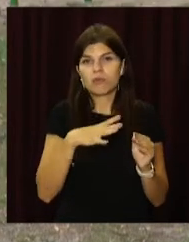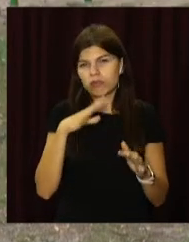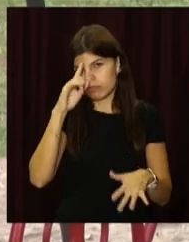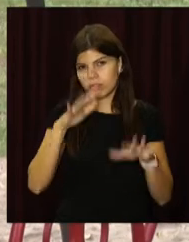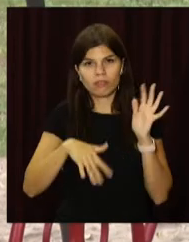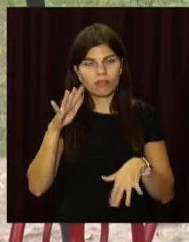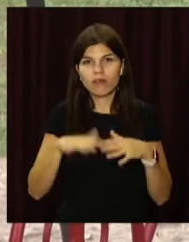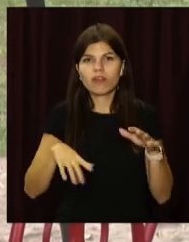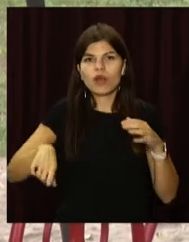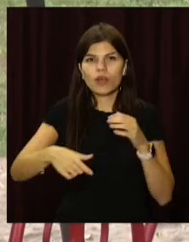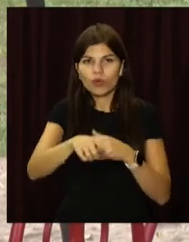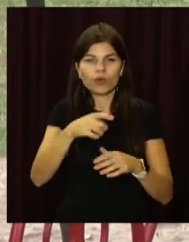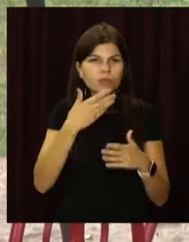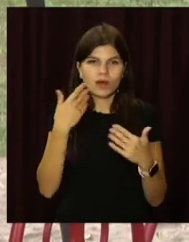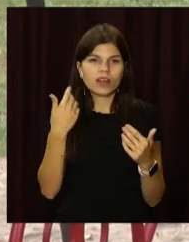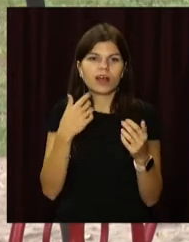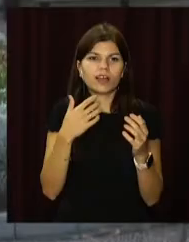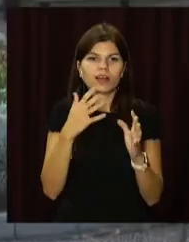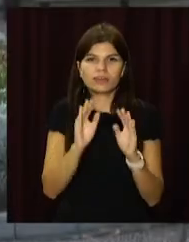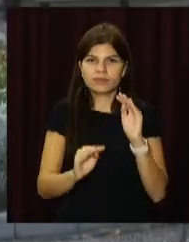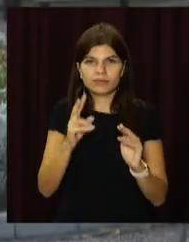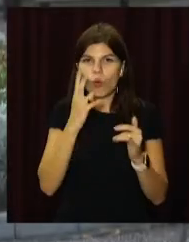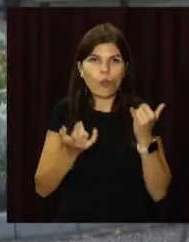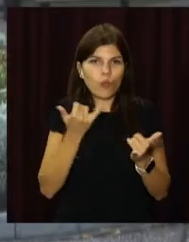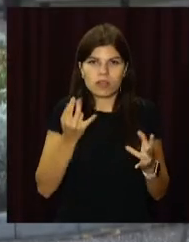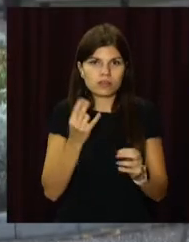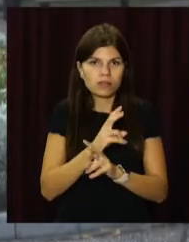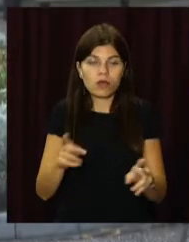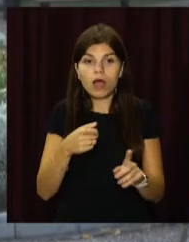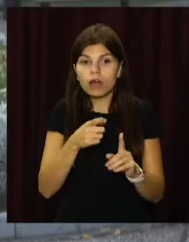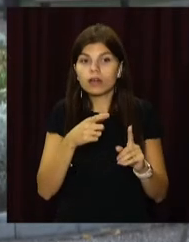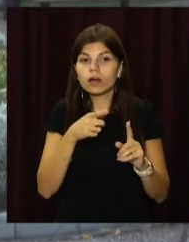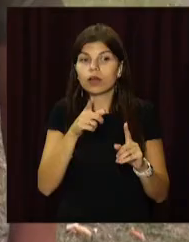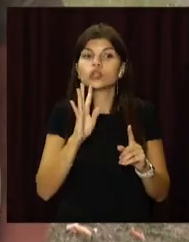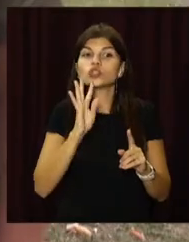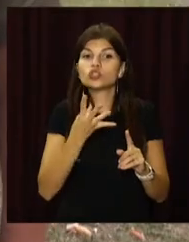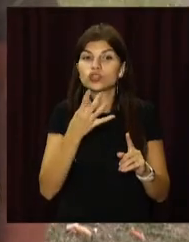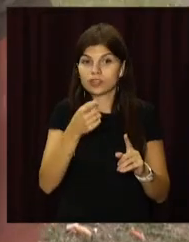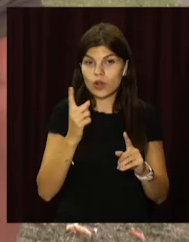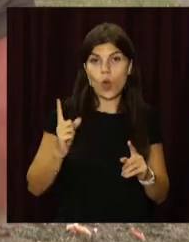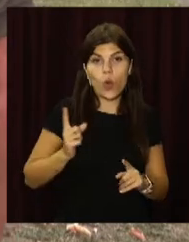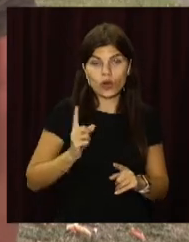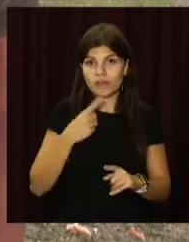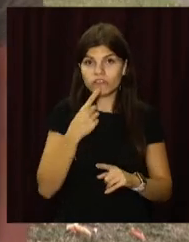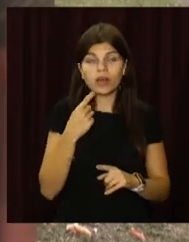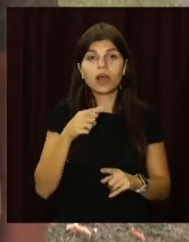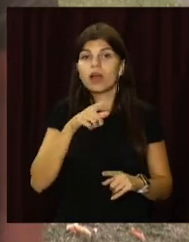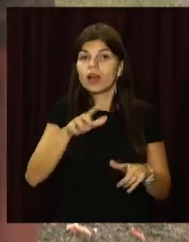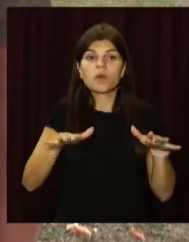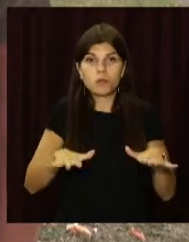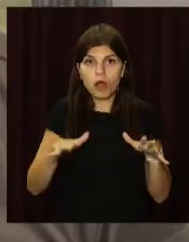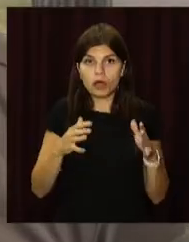занедбана, розтрощені доріжки, відсутня інфраструктура. Олександр вже 4 роки працює охоронцем скверу. Каже, за цей час